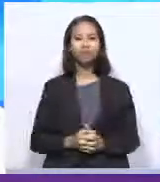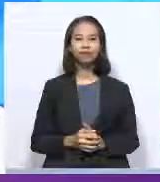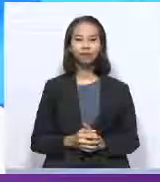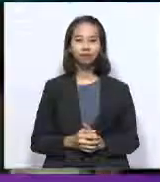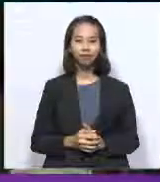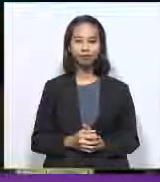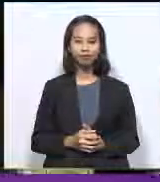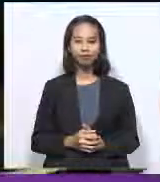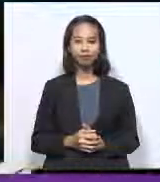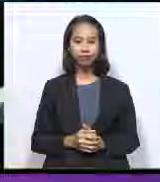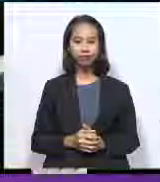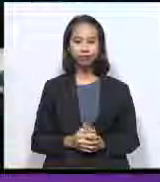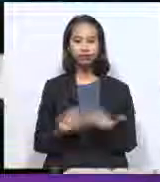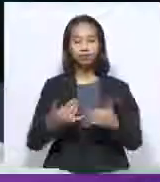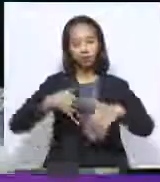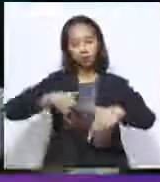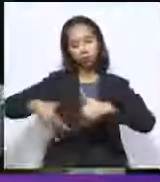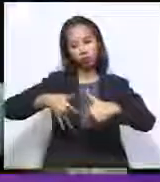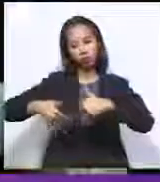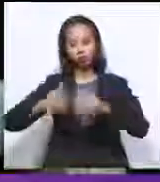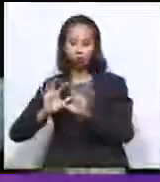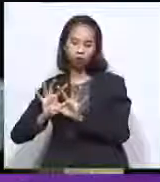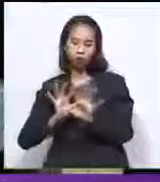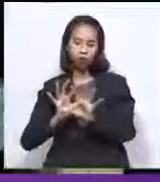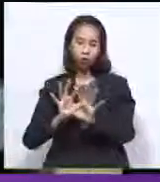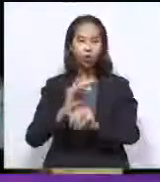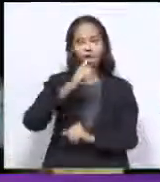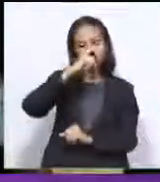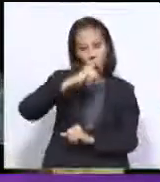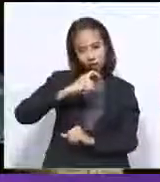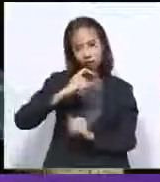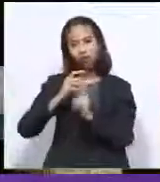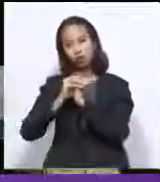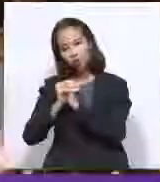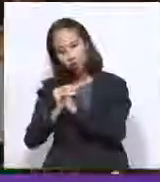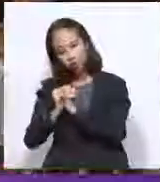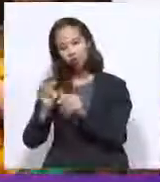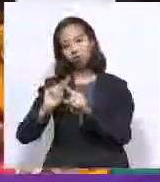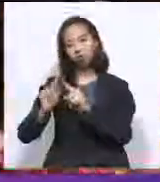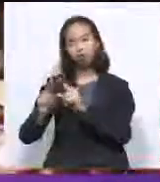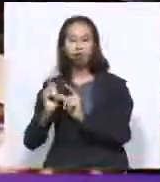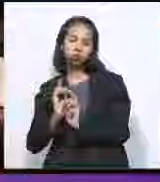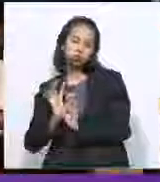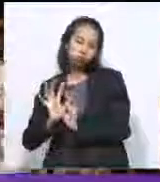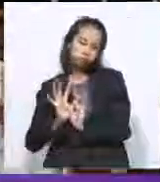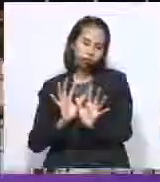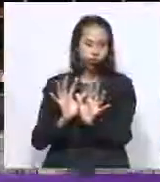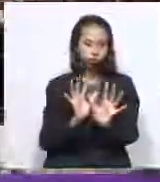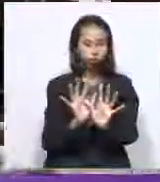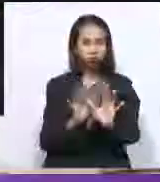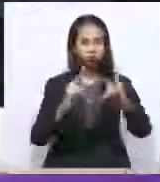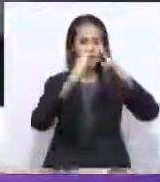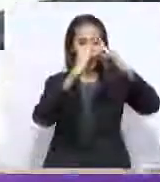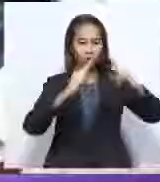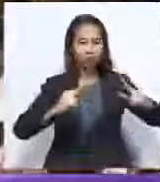คึกคักเลยค่ะประชาชนจำนวนมากนะคะทั้งชาวไทยและชาวไทยเชื้อสายจีนเดินทางมาที่ศาลเจ้าพ่อเสือ